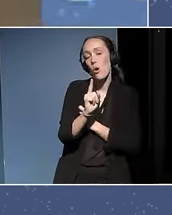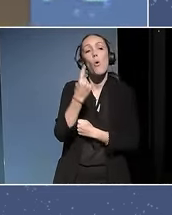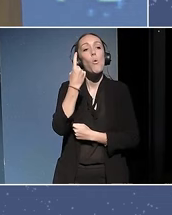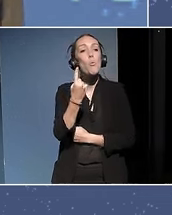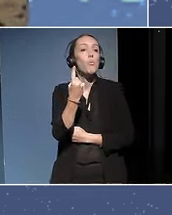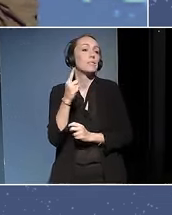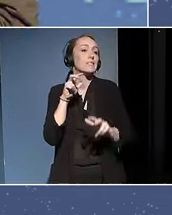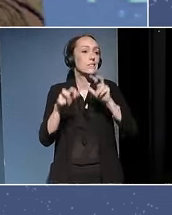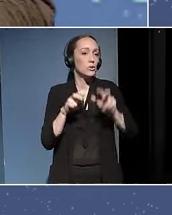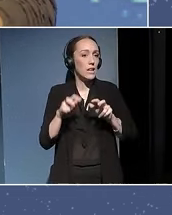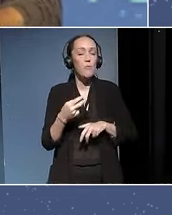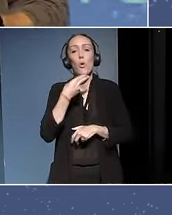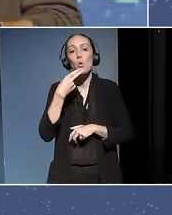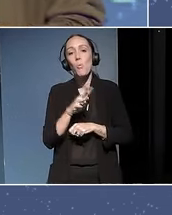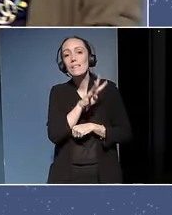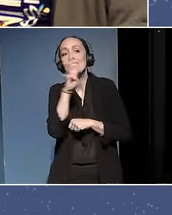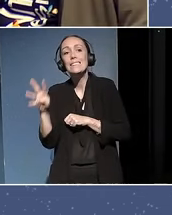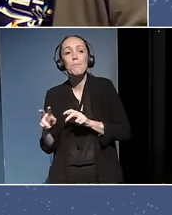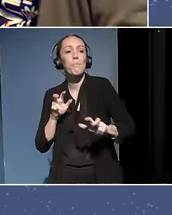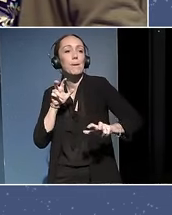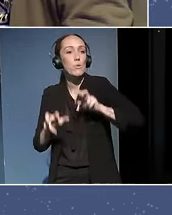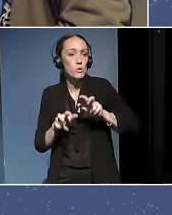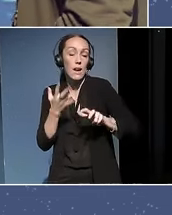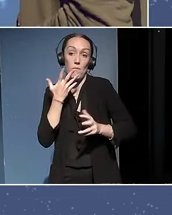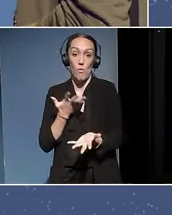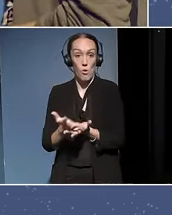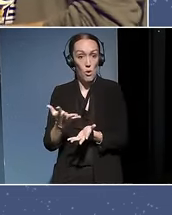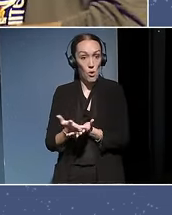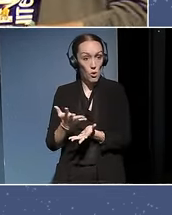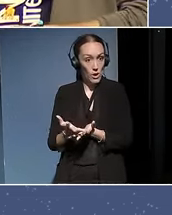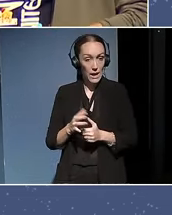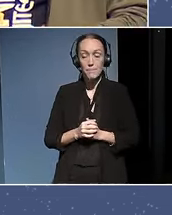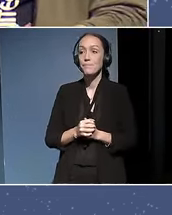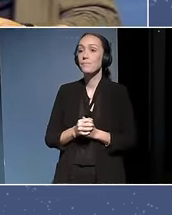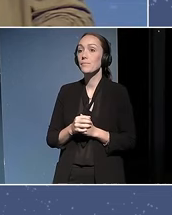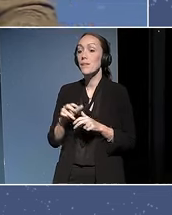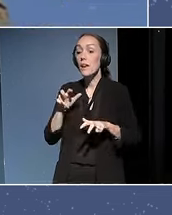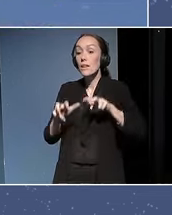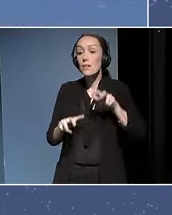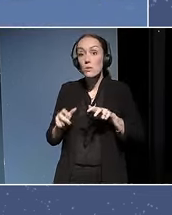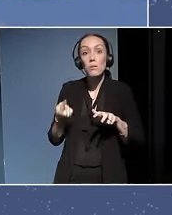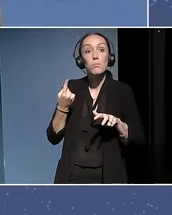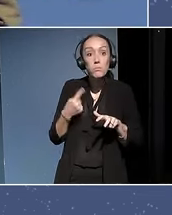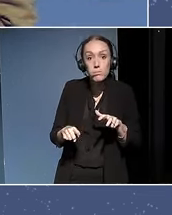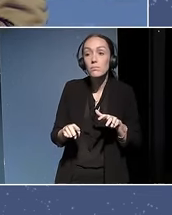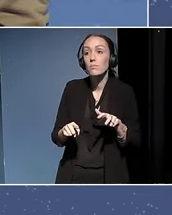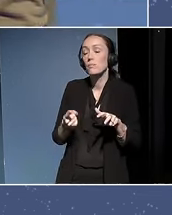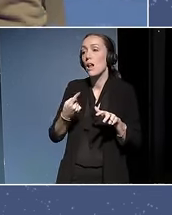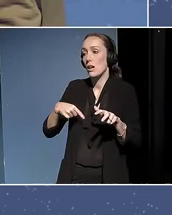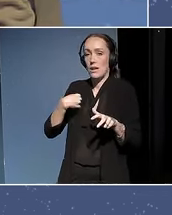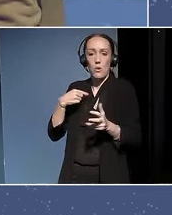che è lo spinosauro Ok dinosauro a cui abbiamo partecipato appunto a degli